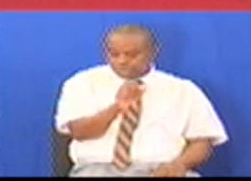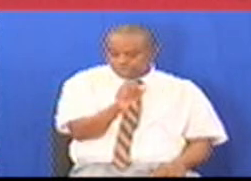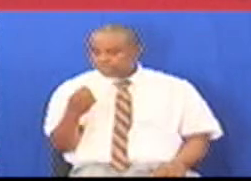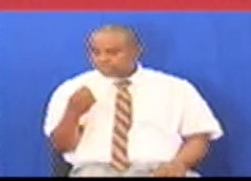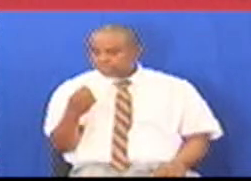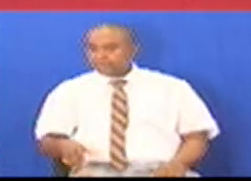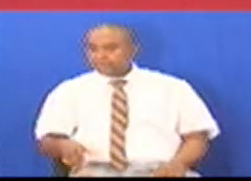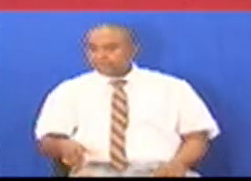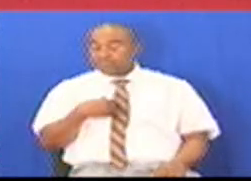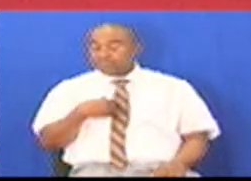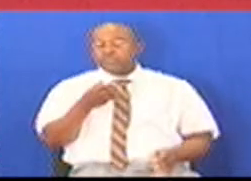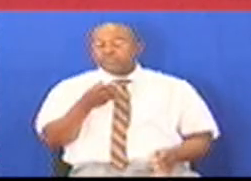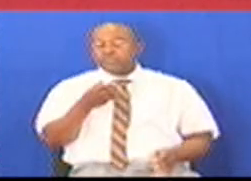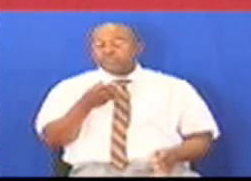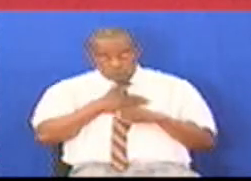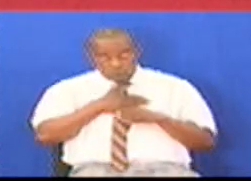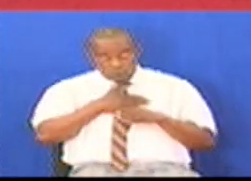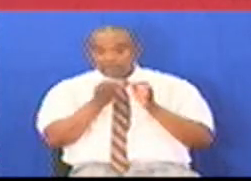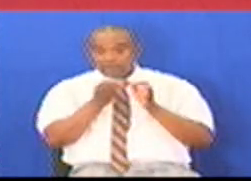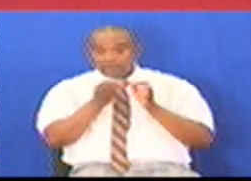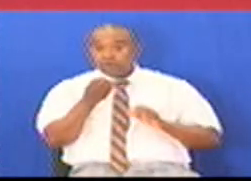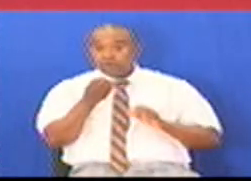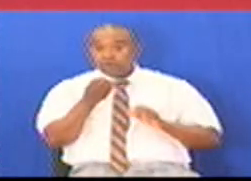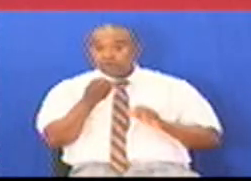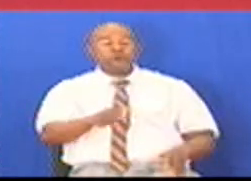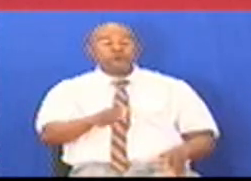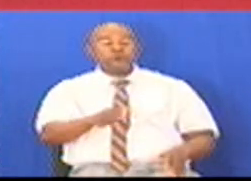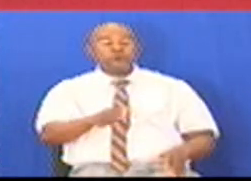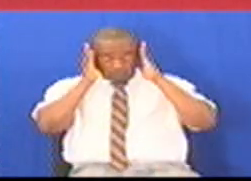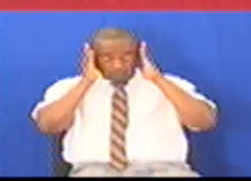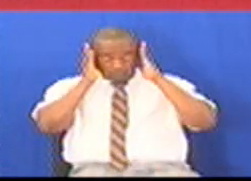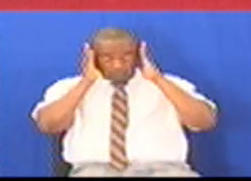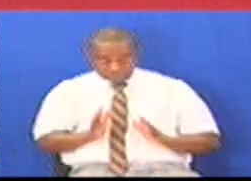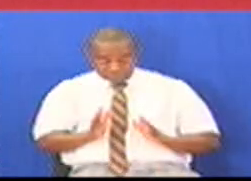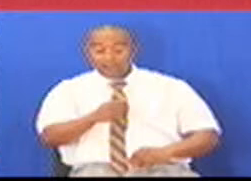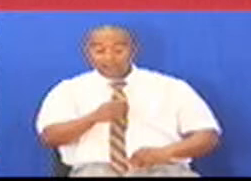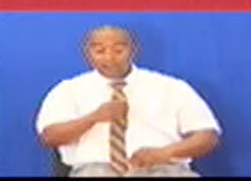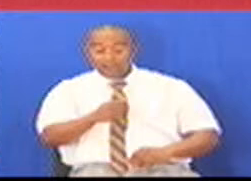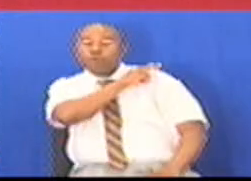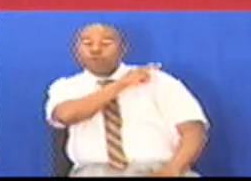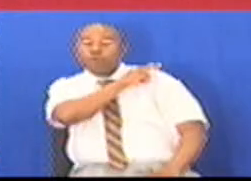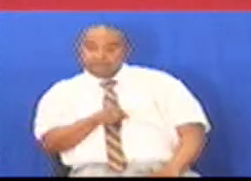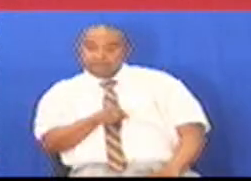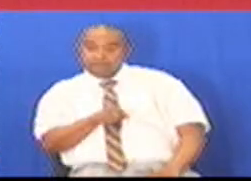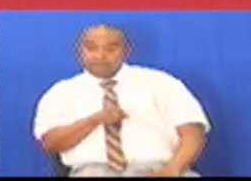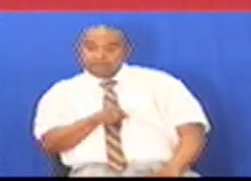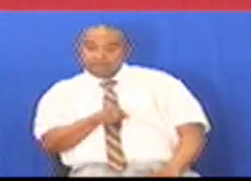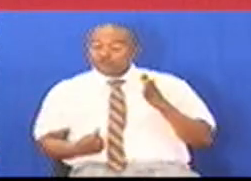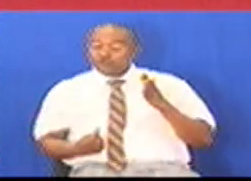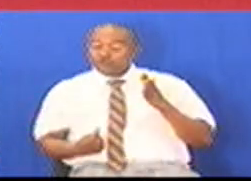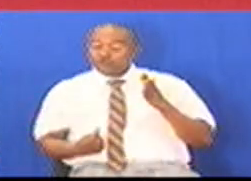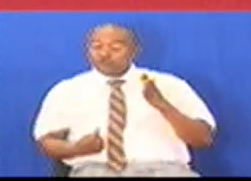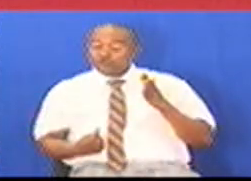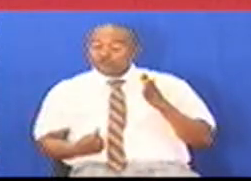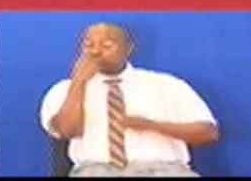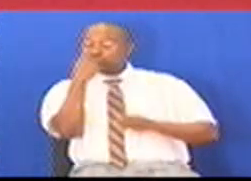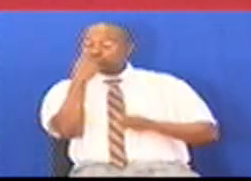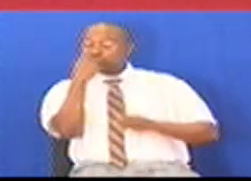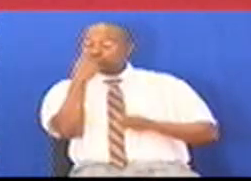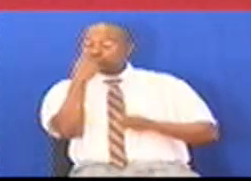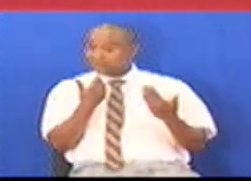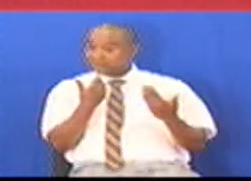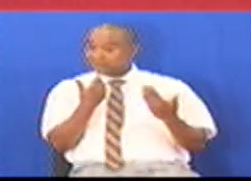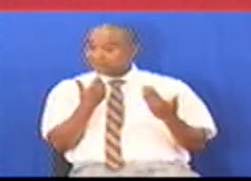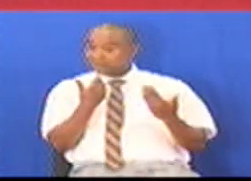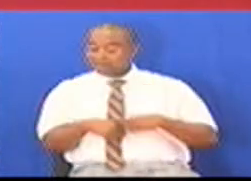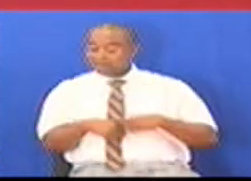kumpa pole kiongozi wa upinzani bungeni Mheshimiwa Freeman Aikaeli Mbowe Mbunge kwa tukio la kushambuliwa dhidi yake ambao